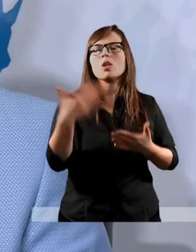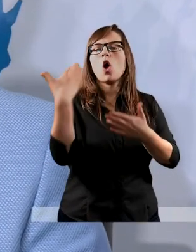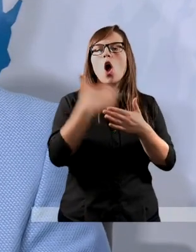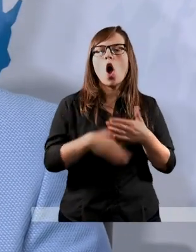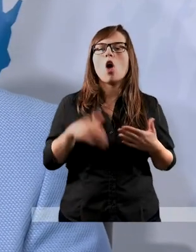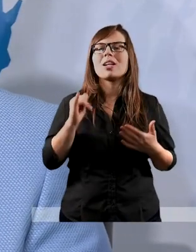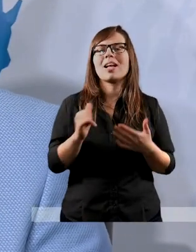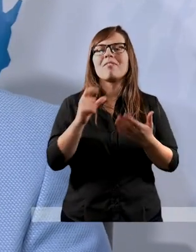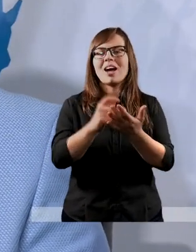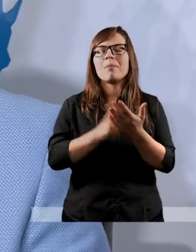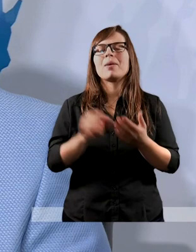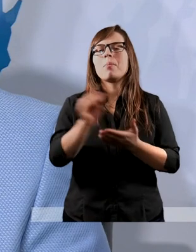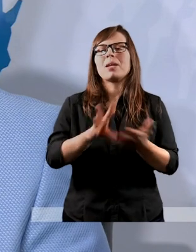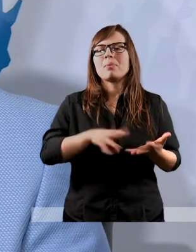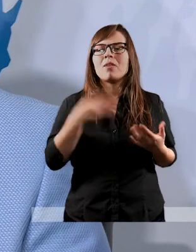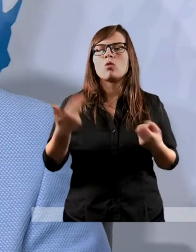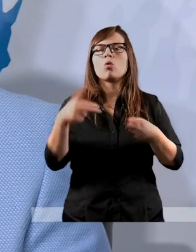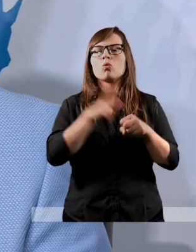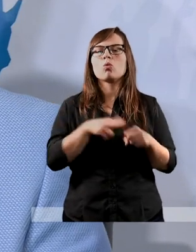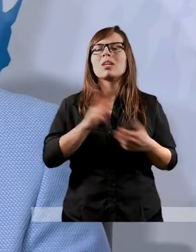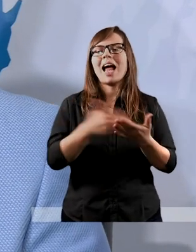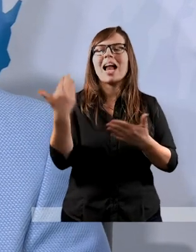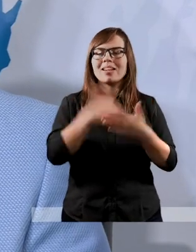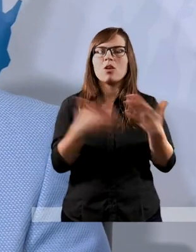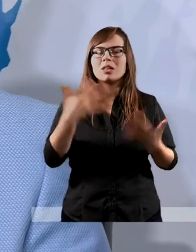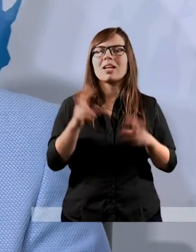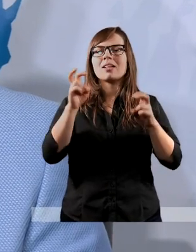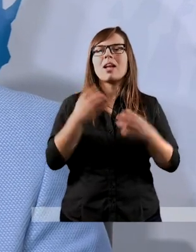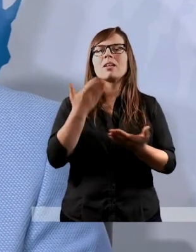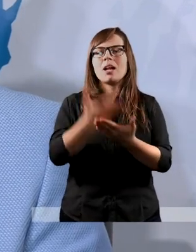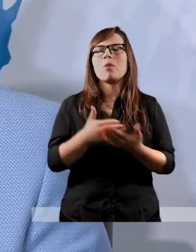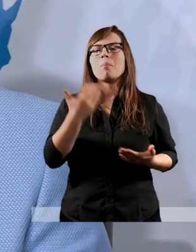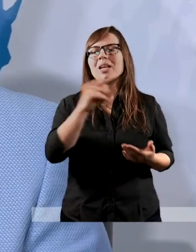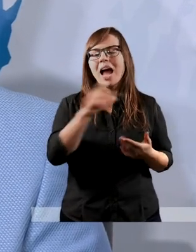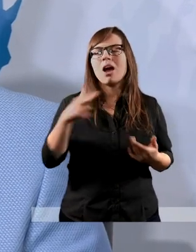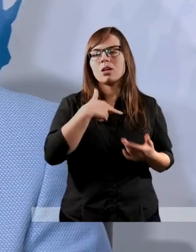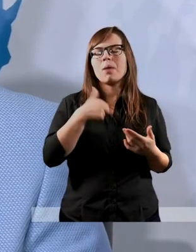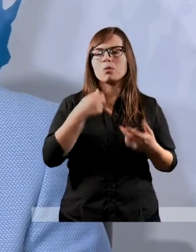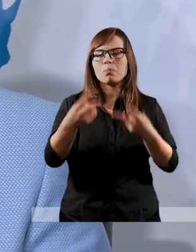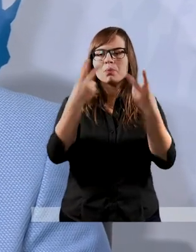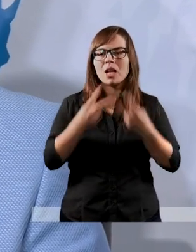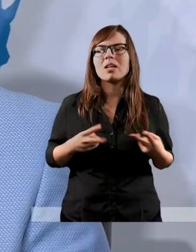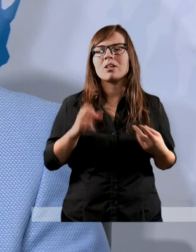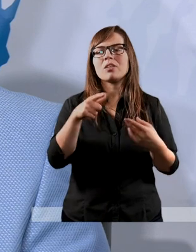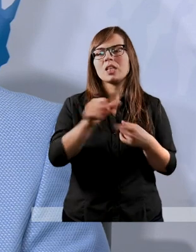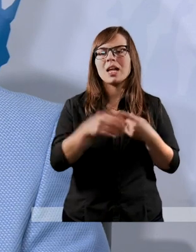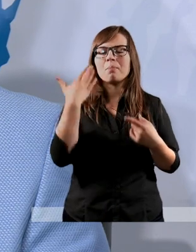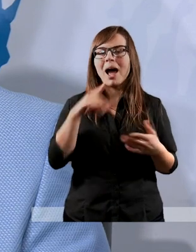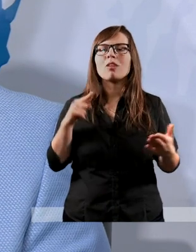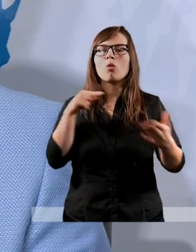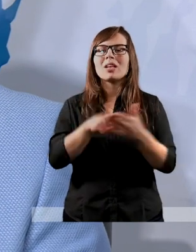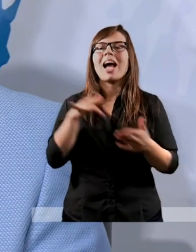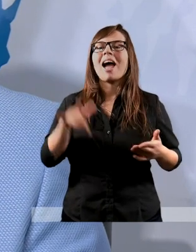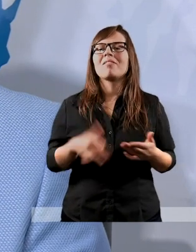ostatni fragment z Pisma Świętego, który na zakończenie zasugerował nam Michał, aby go przeczytać, i on jest bardzo